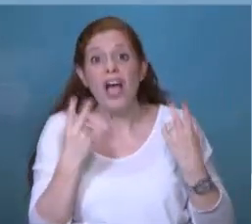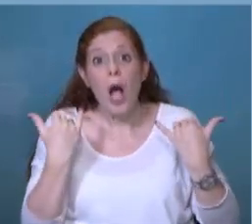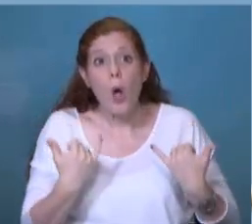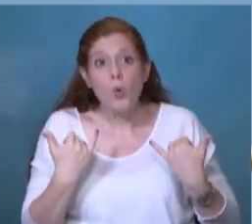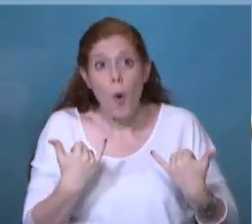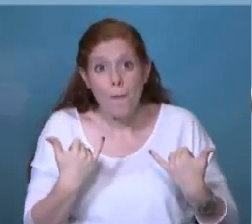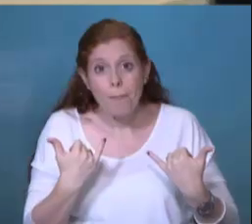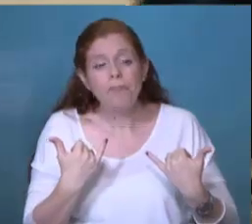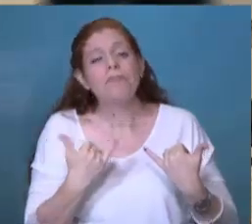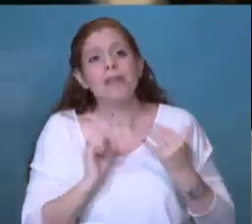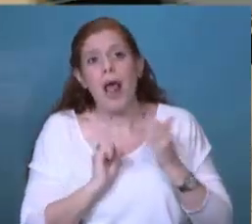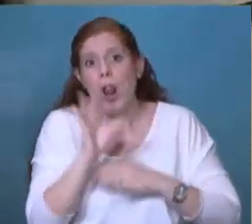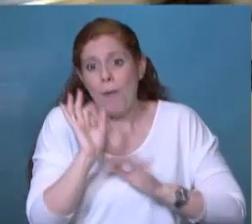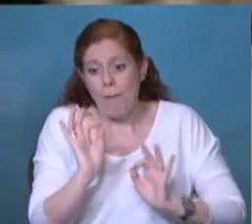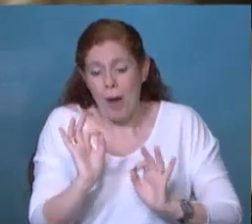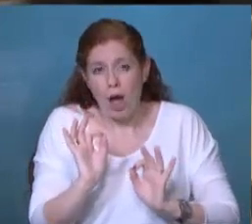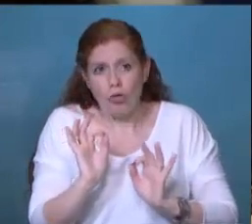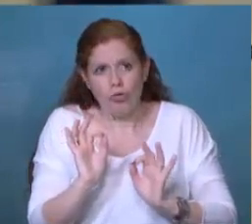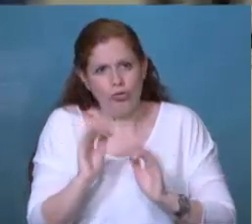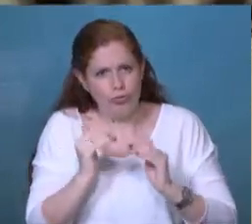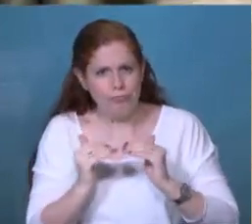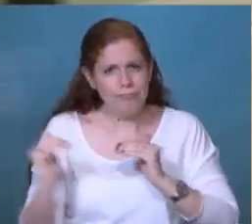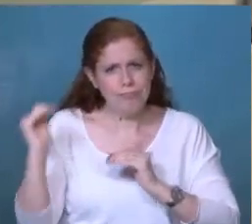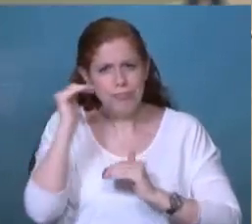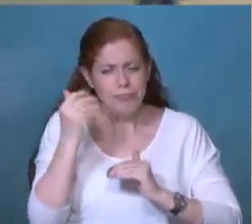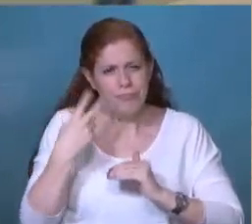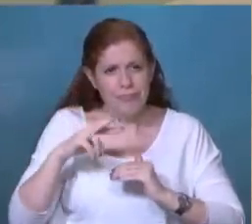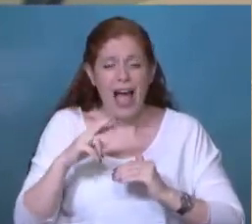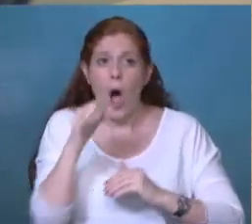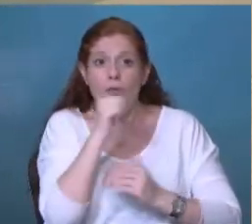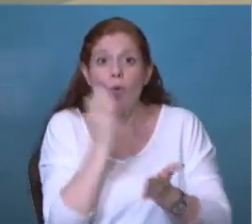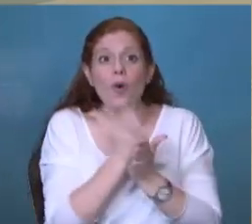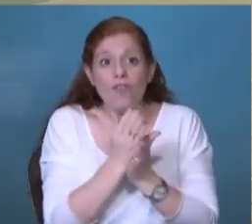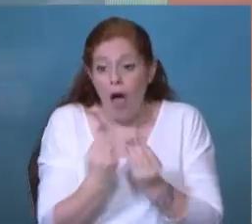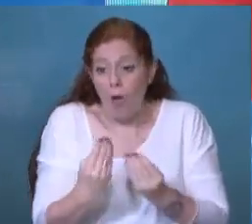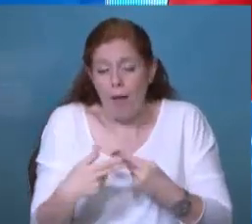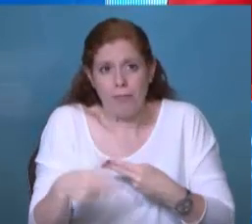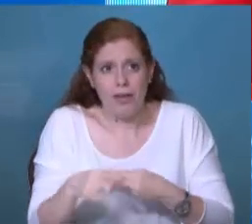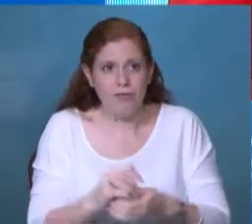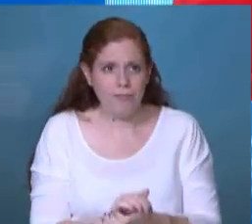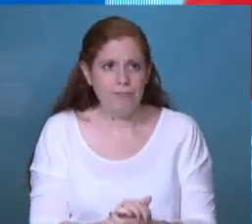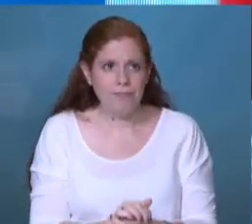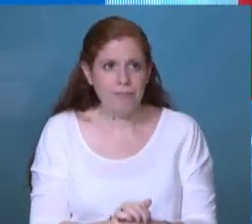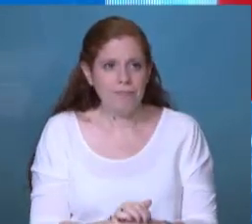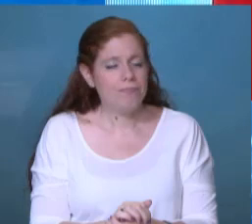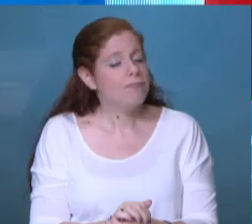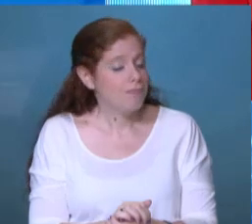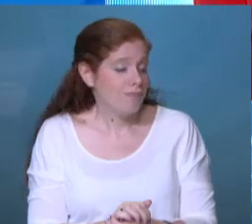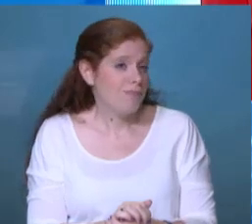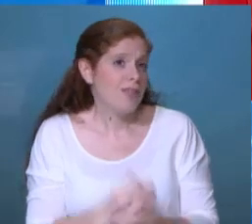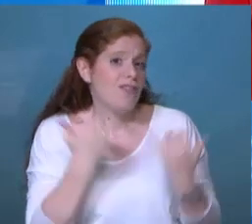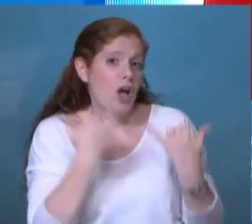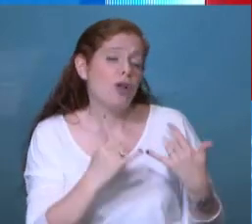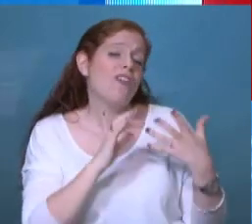העלו ממש הילוך בעיר, האירוויזיון כבר מעבר לפינה. עכשיו לכפר האירוויזיון לוילד, שלום